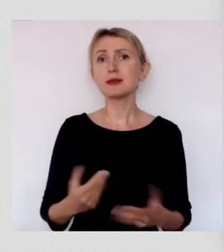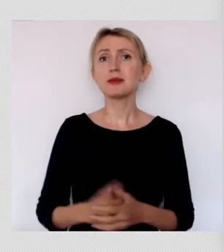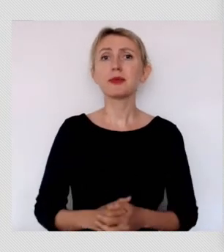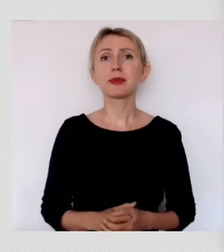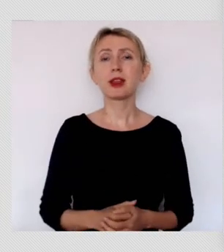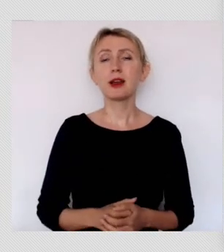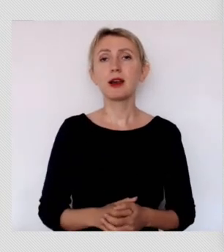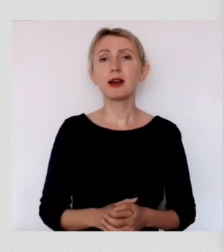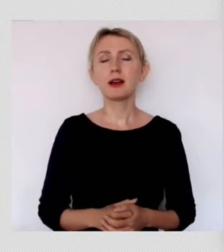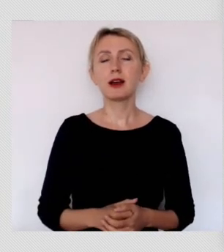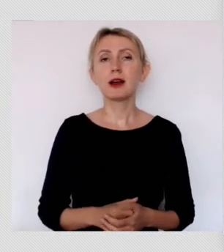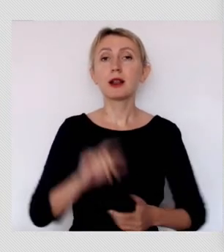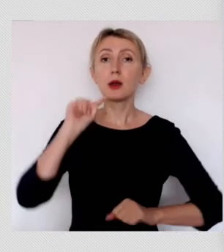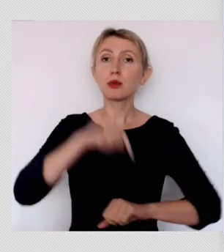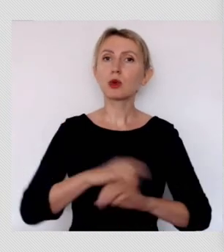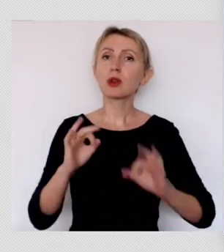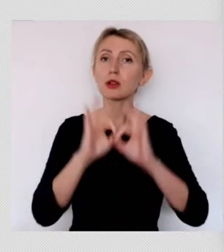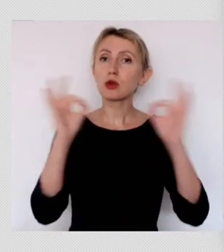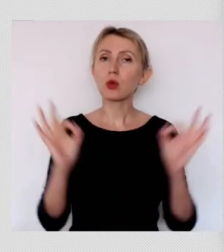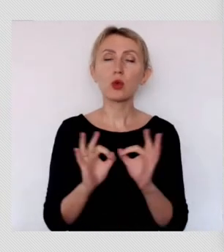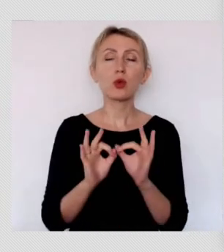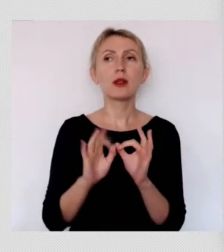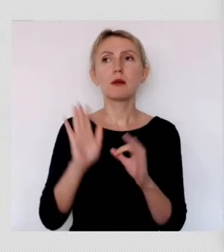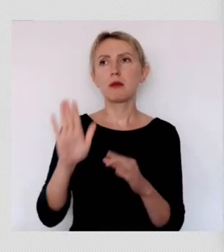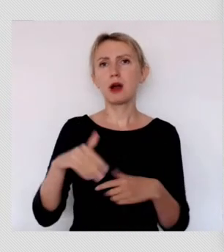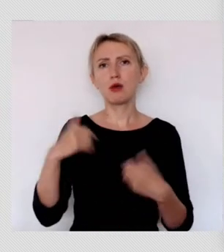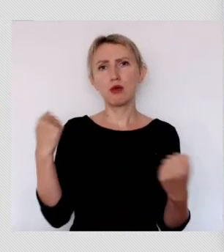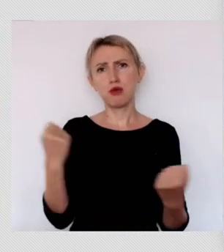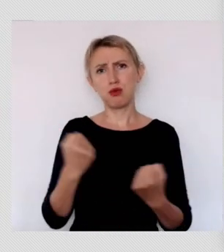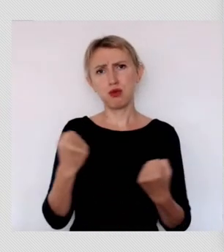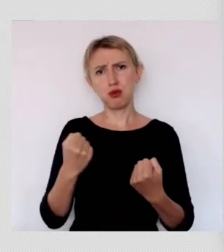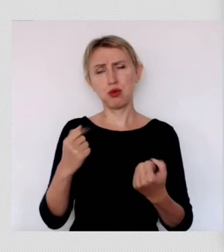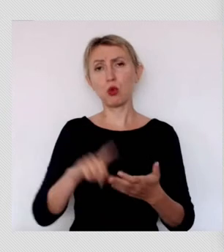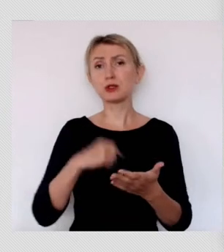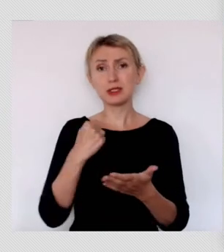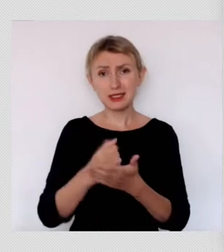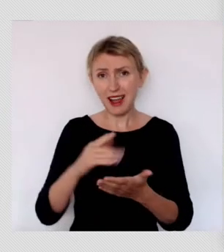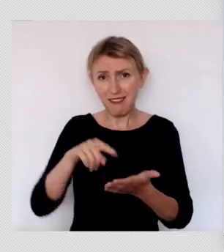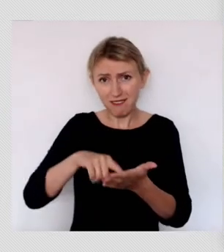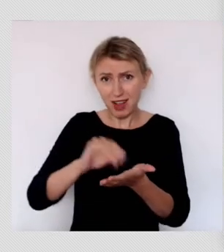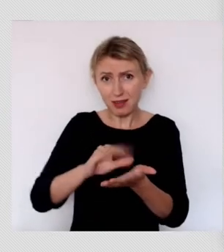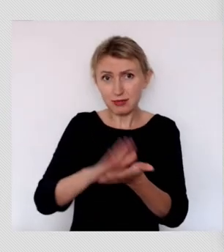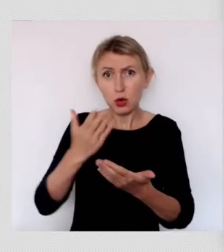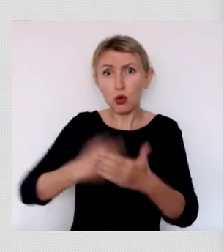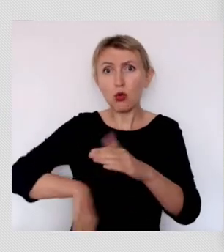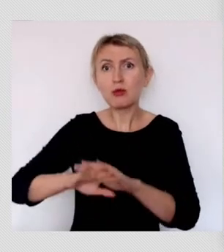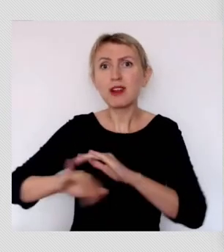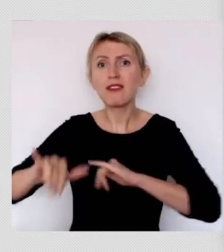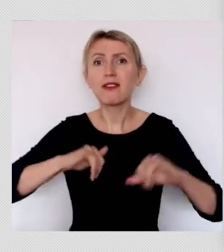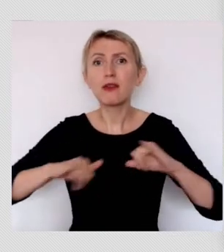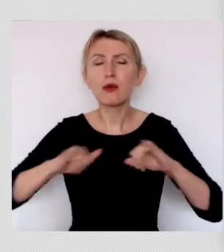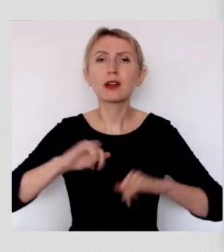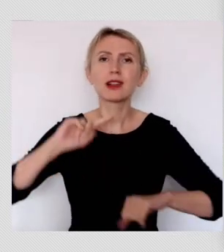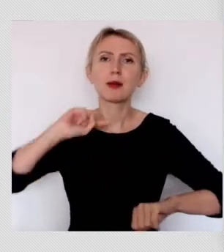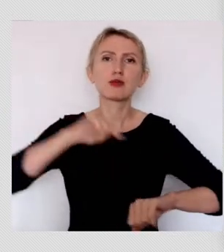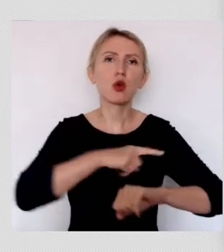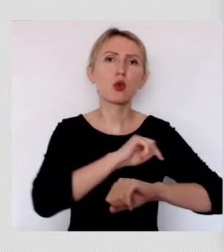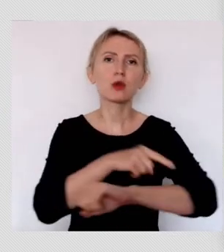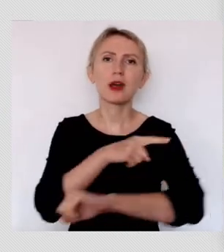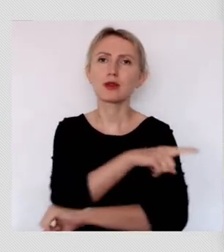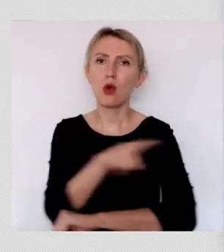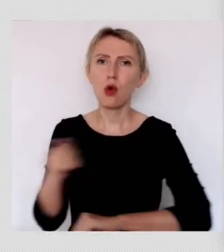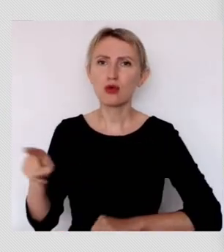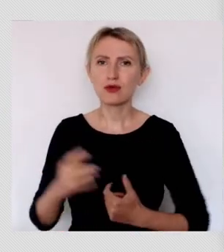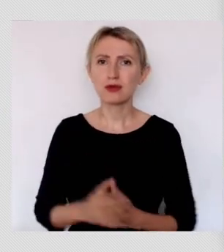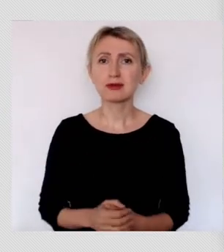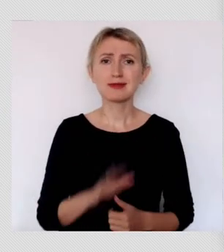kiedy prokurator generalny ma tak olbrzymie i to ustawowo zagwarantowane uprawnienia władcze wobec prokuratorów, którzy